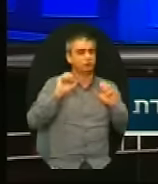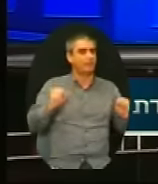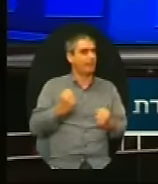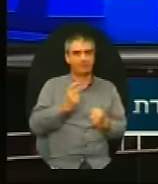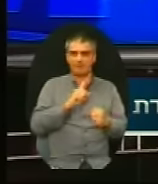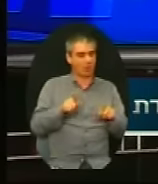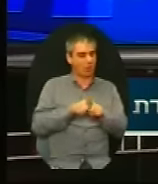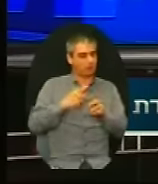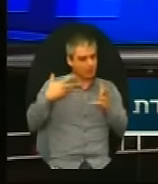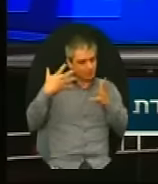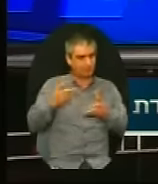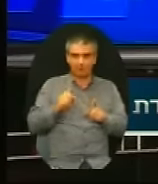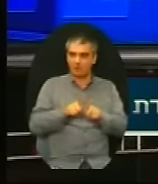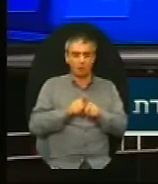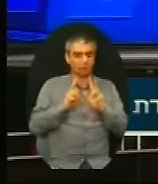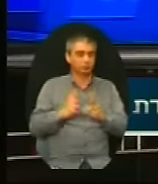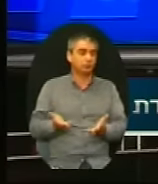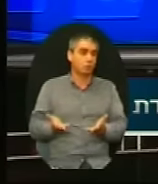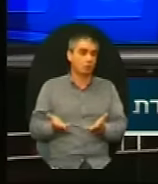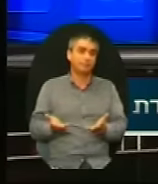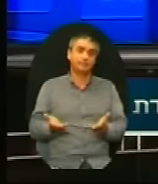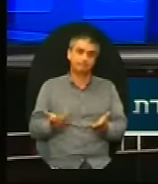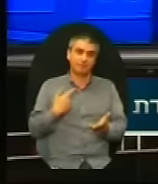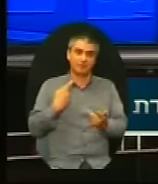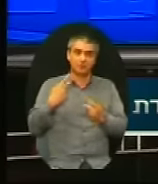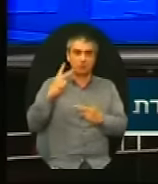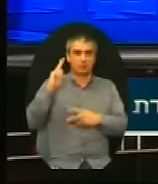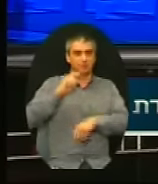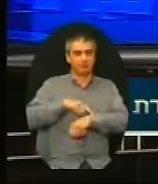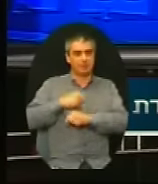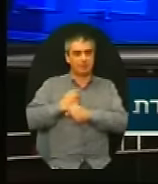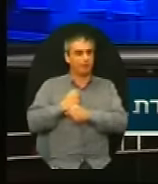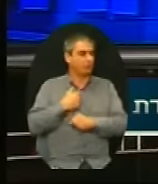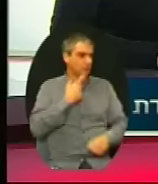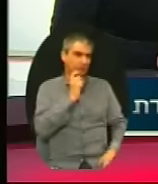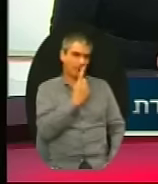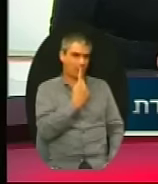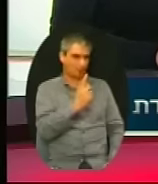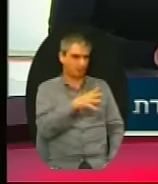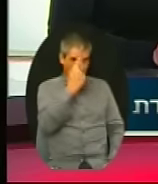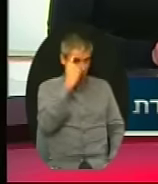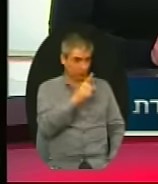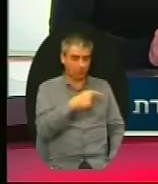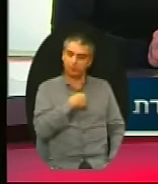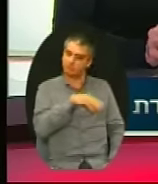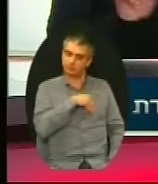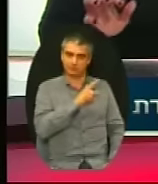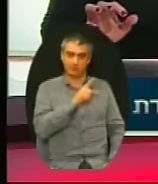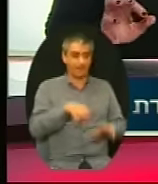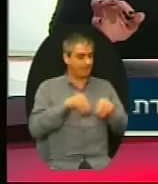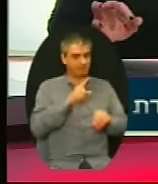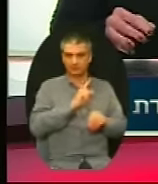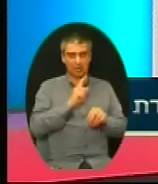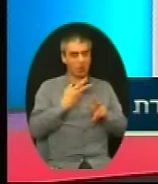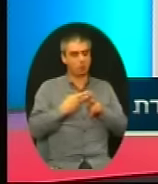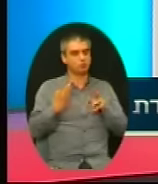אבל לא באותה אינטנסיביות ולא באותה צורה, ואני יותר זמן לעבוד. מילה אחת בעניין הזה. את יודעת, אני מסכימה, בפריימריז הם לא